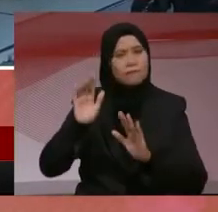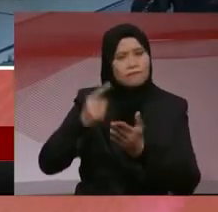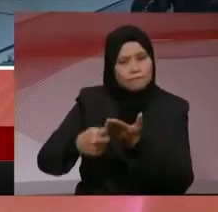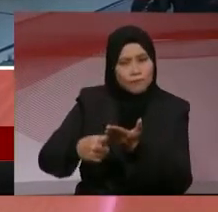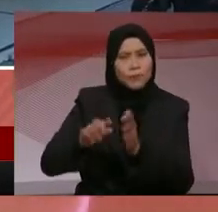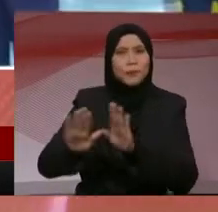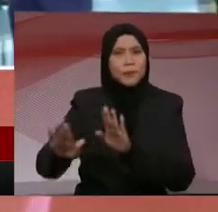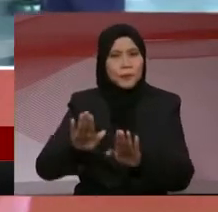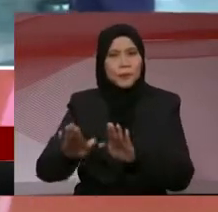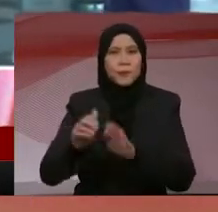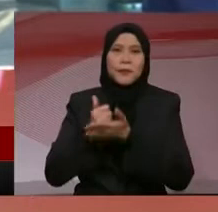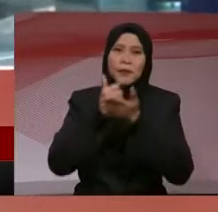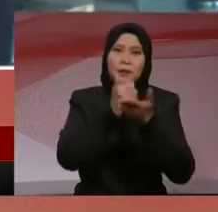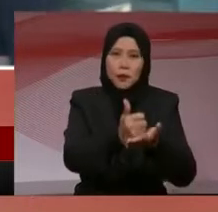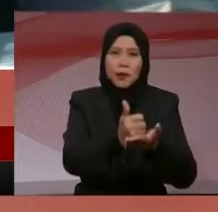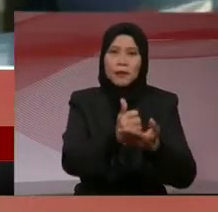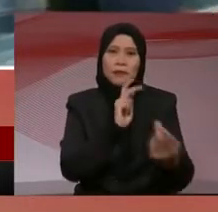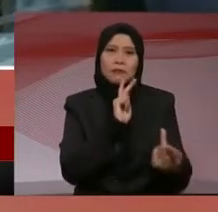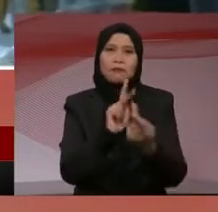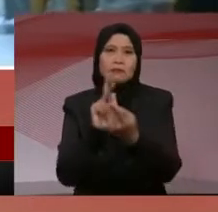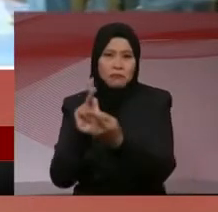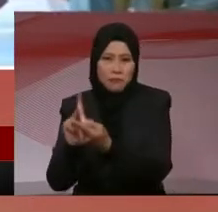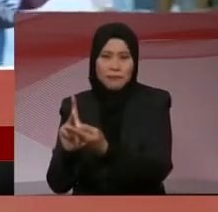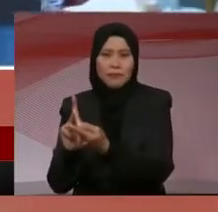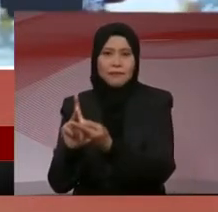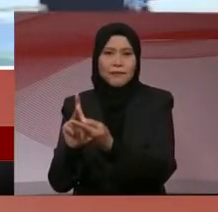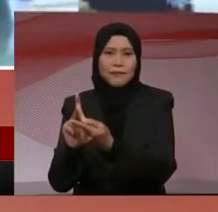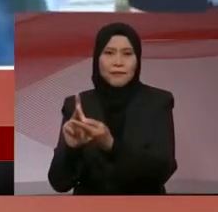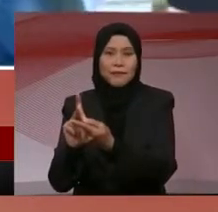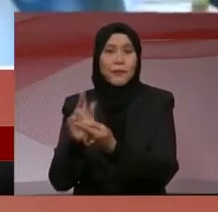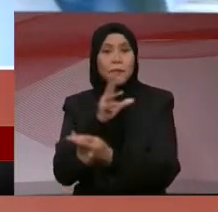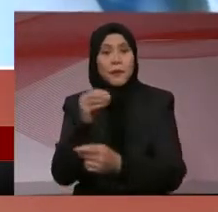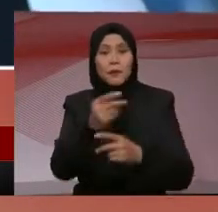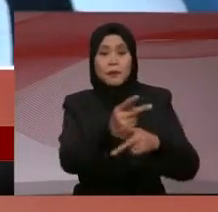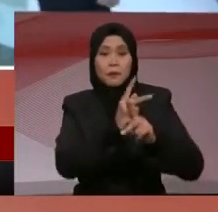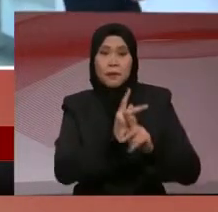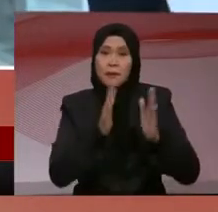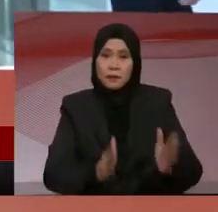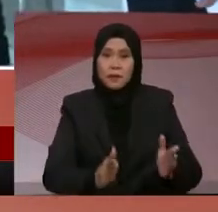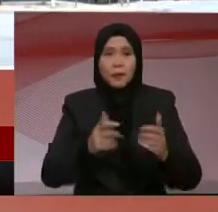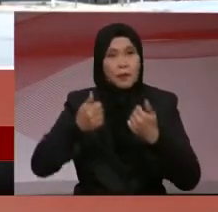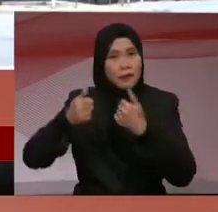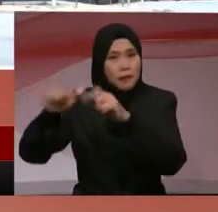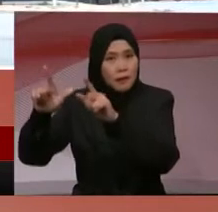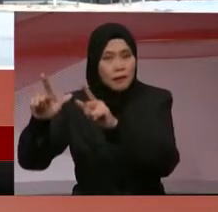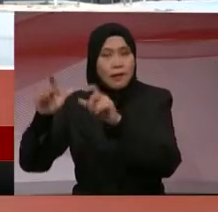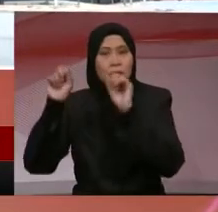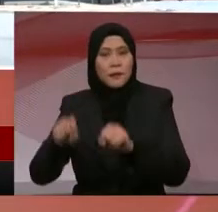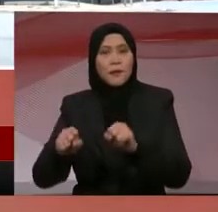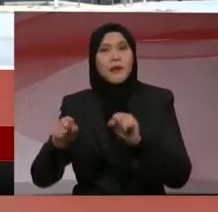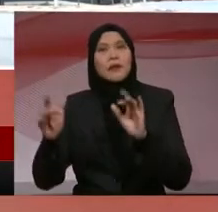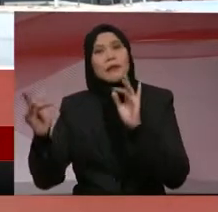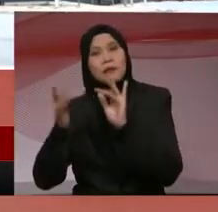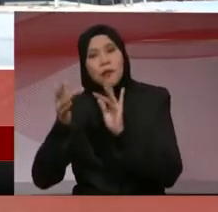mempertimbangkan bantuan yang sewajarnya. Justru peminjam yang layak bolehlah